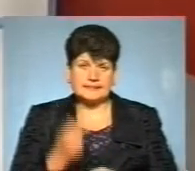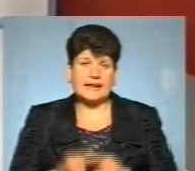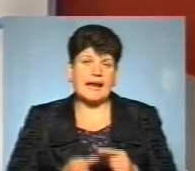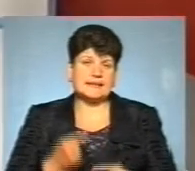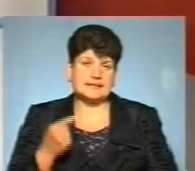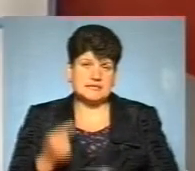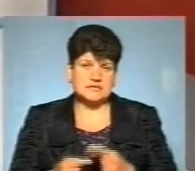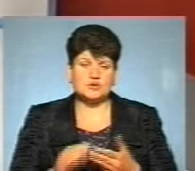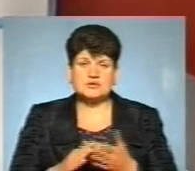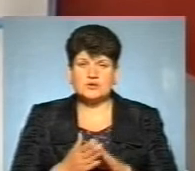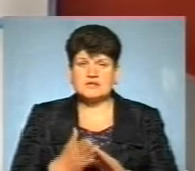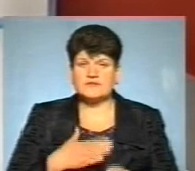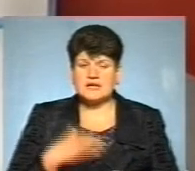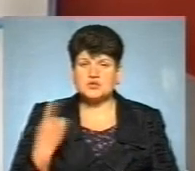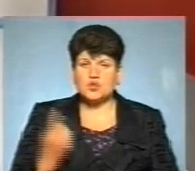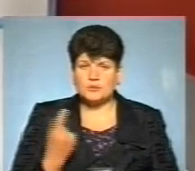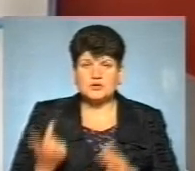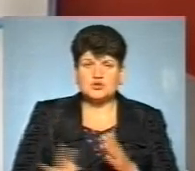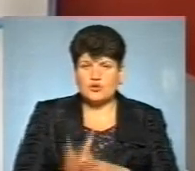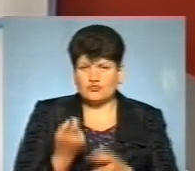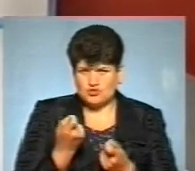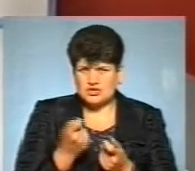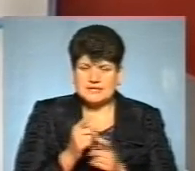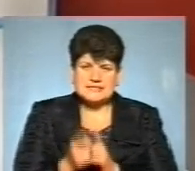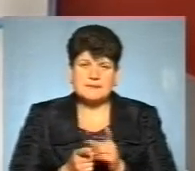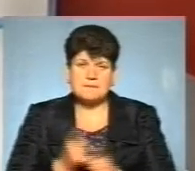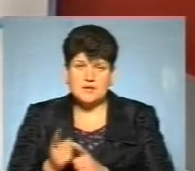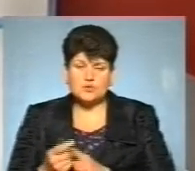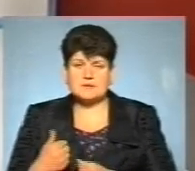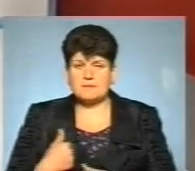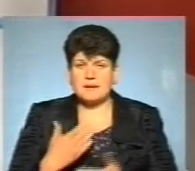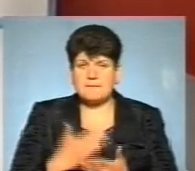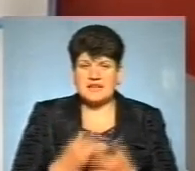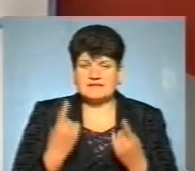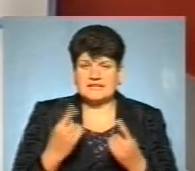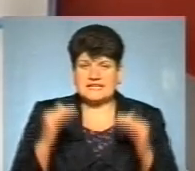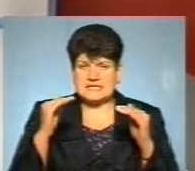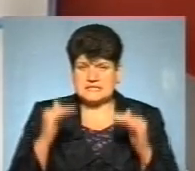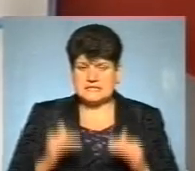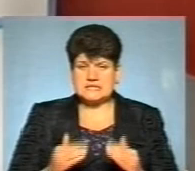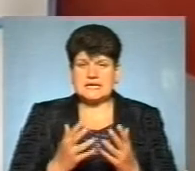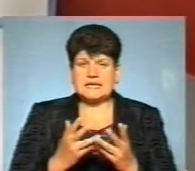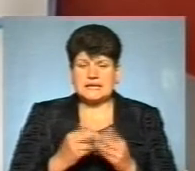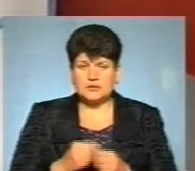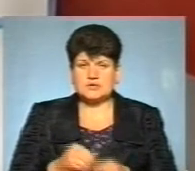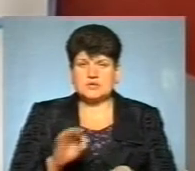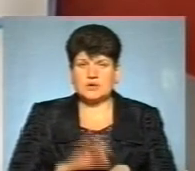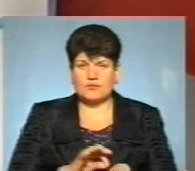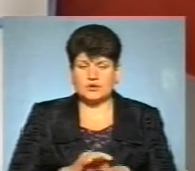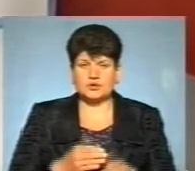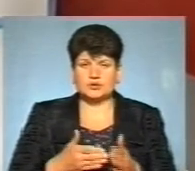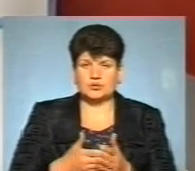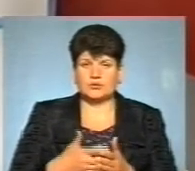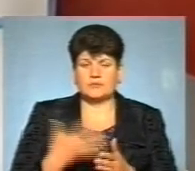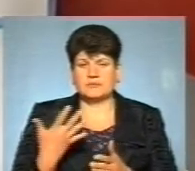ситуація зараз у нас в області знову трошечки змінюється, оскільки ми мали велике зниження кількості хворих щодоби, біля